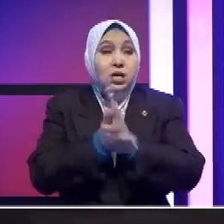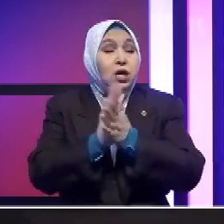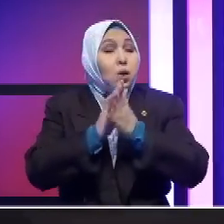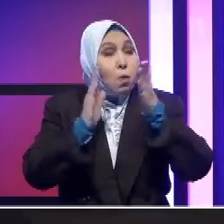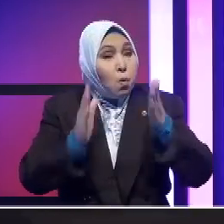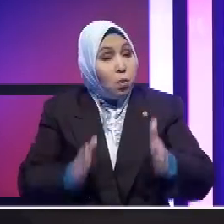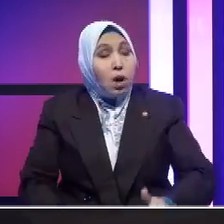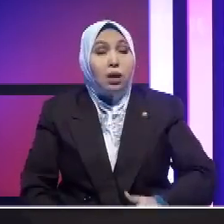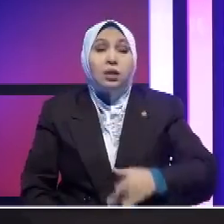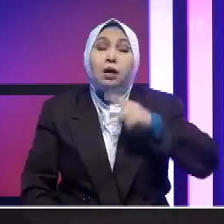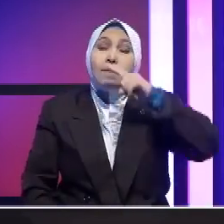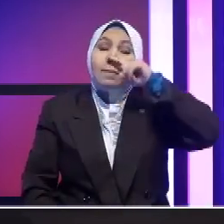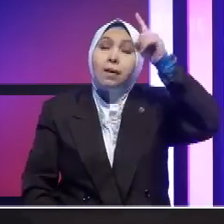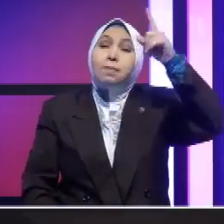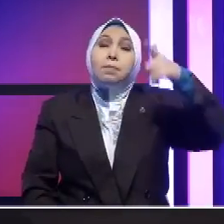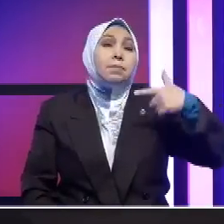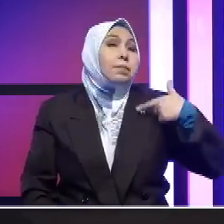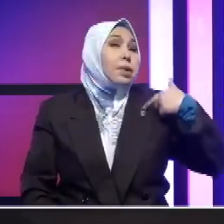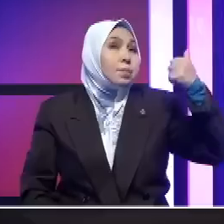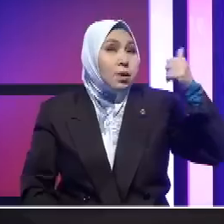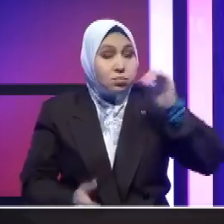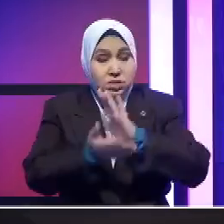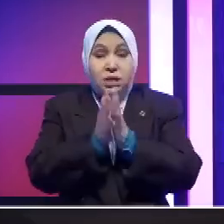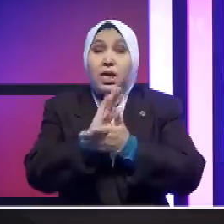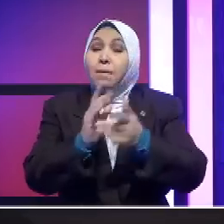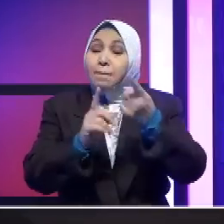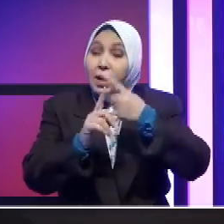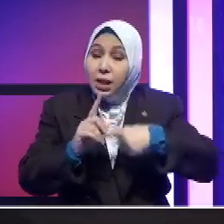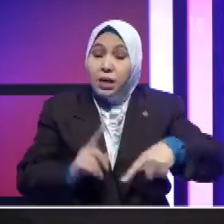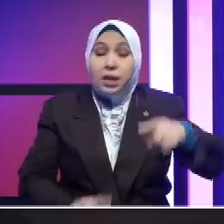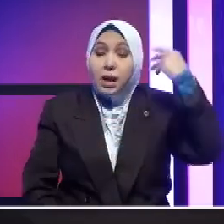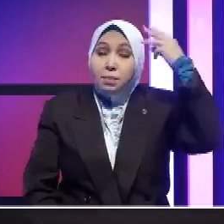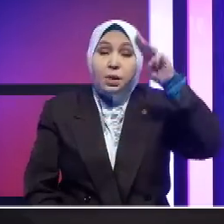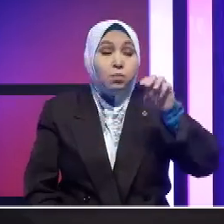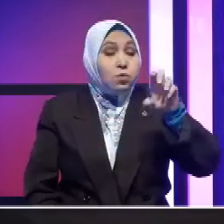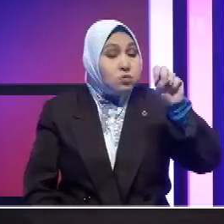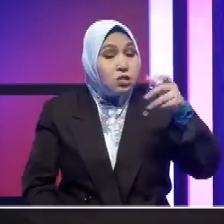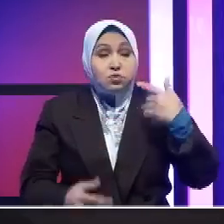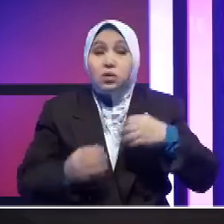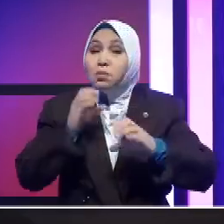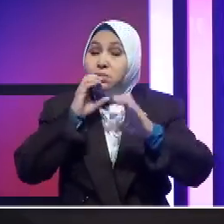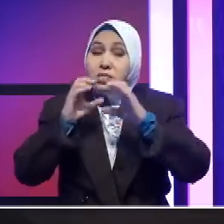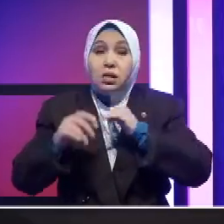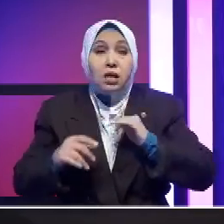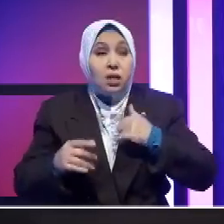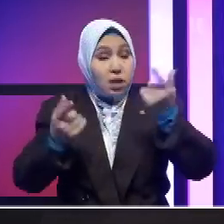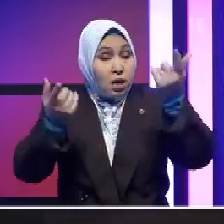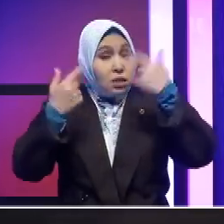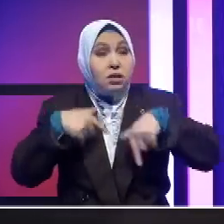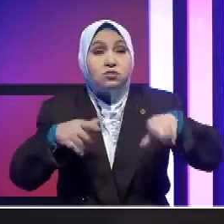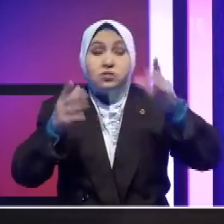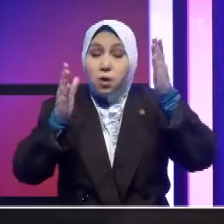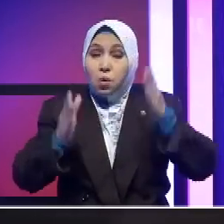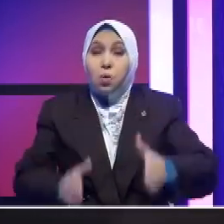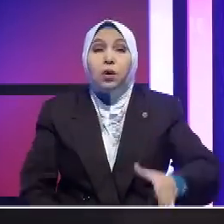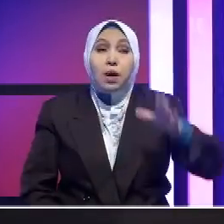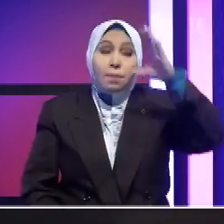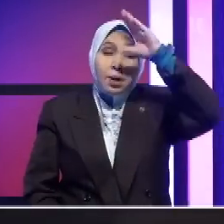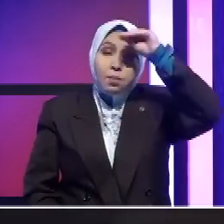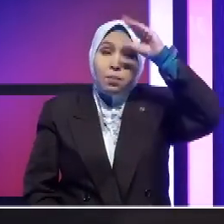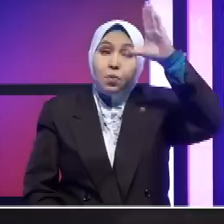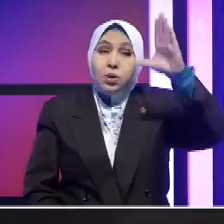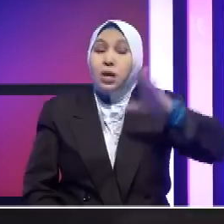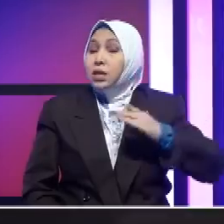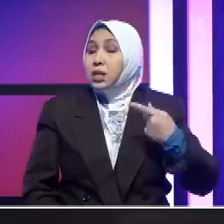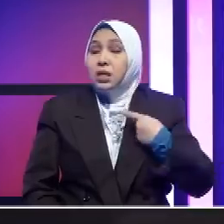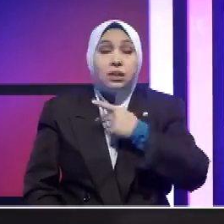yang takbur. Maka bila Nabi Musa sudah bercakap demikian, datang seorang pemuda, Ustaz. Ha, ini kisah barulah ni, kita tak pernah